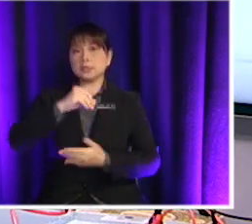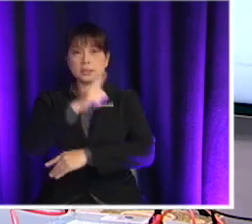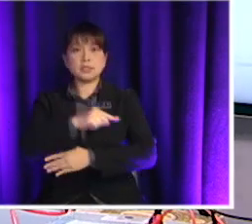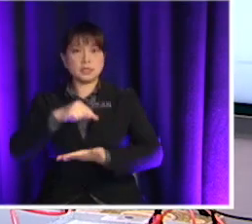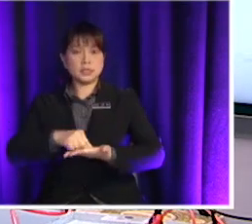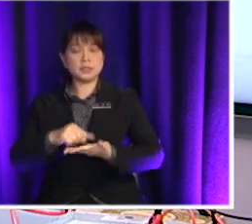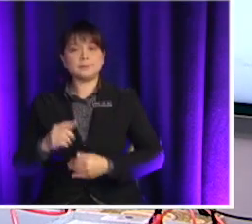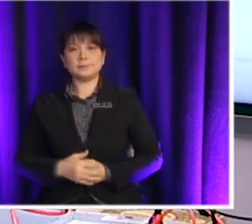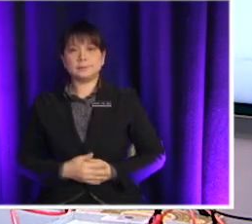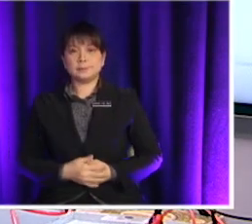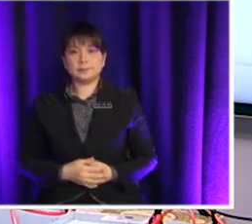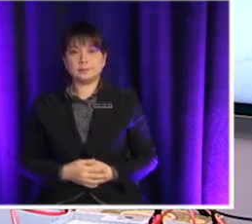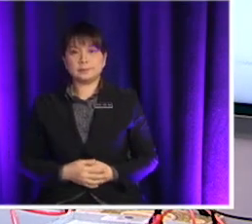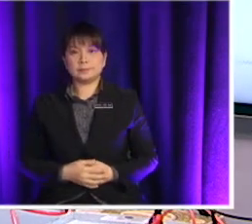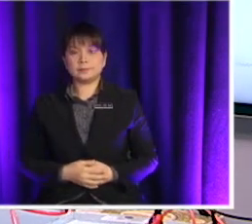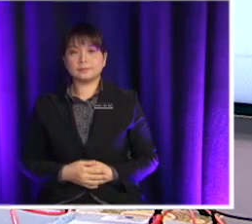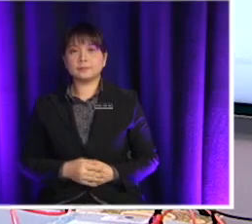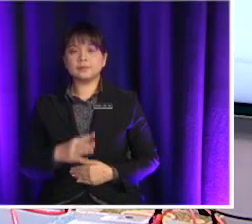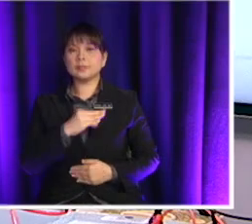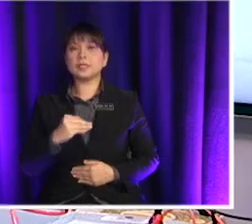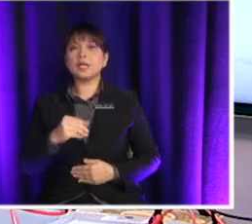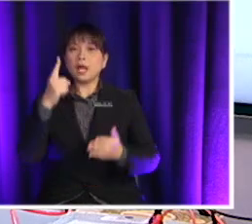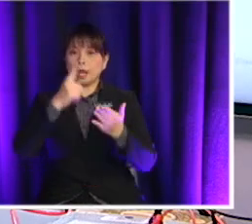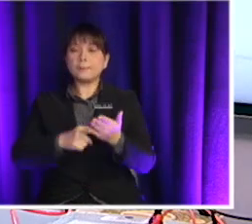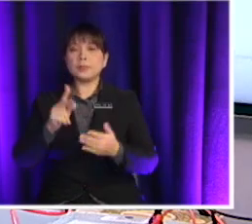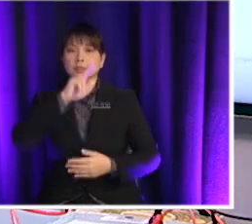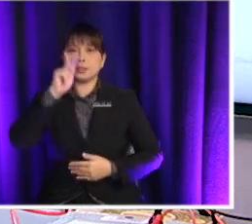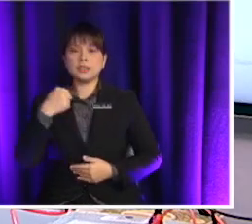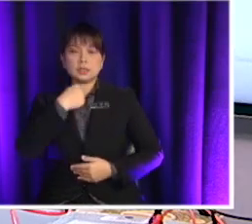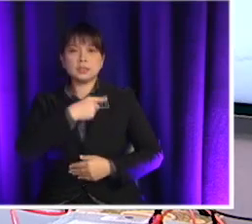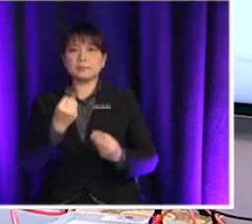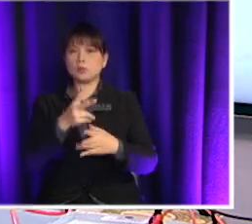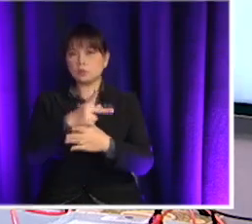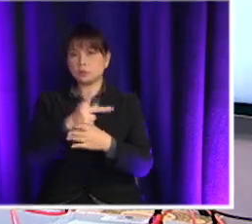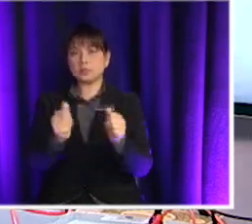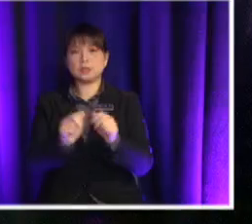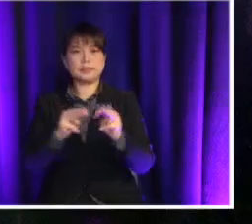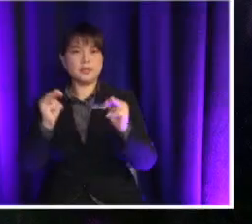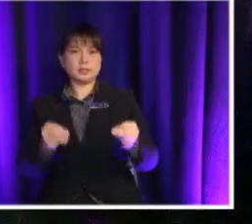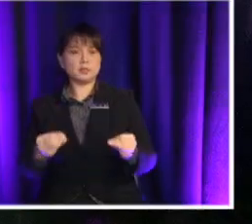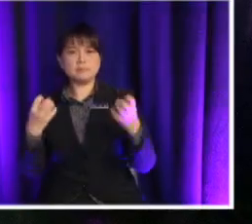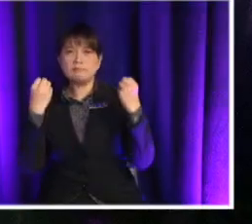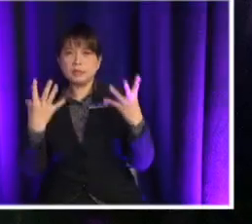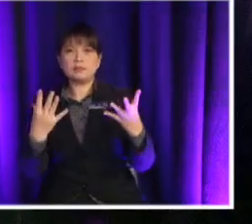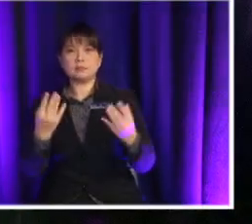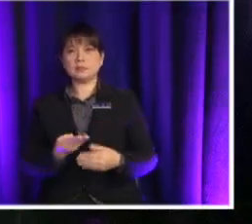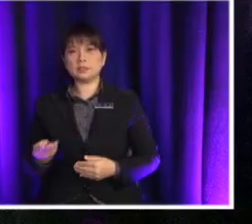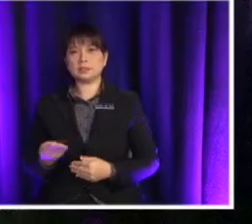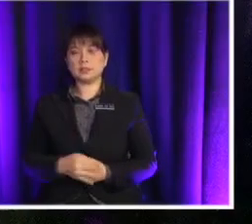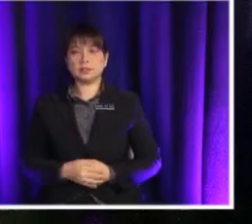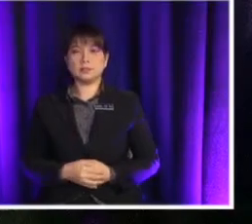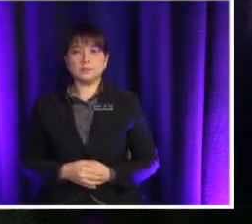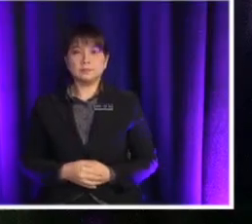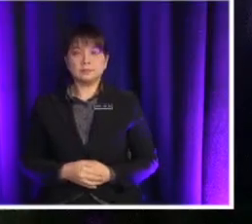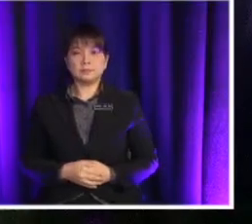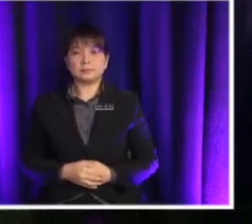ini dengan penonton-penonton kita di rumah dan apakah yang kita nak kongsi ke atas meja macam-macam ni. Dipersilakan cikgu. Okey,